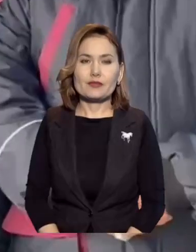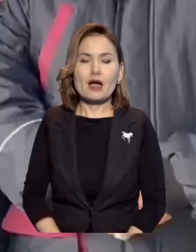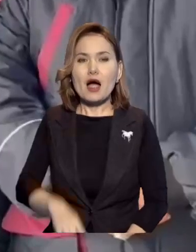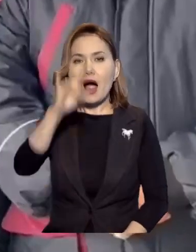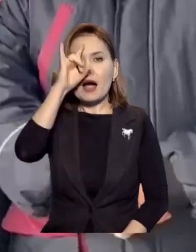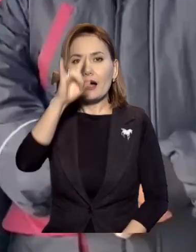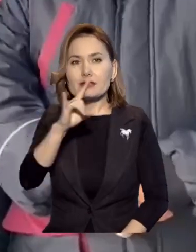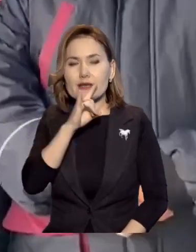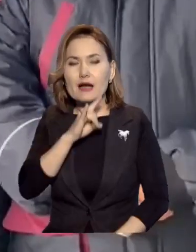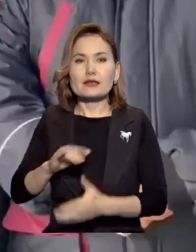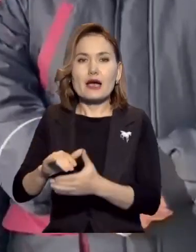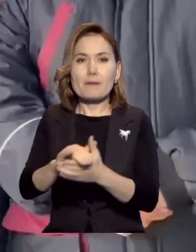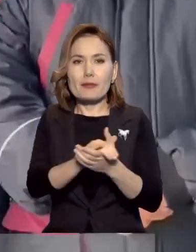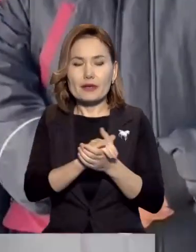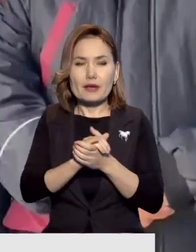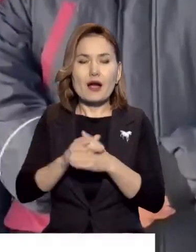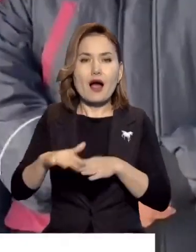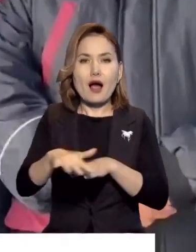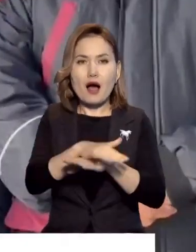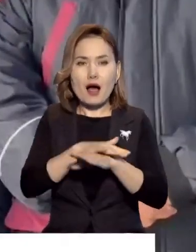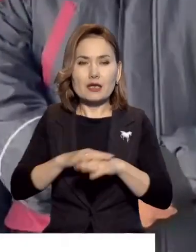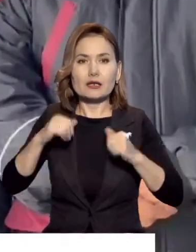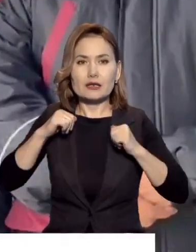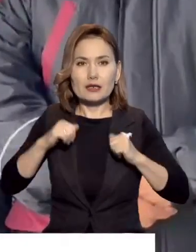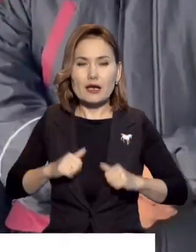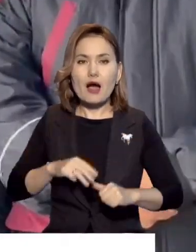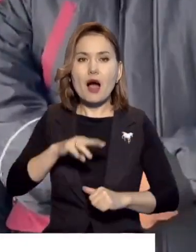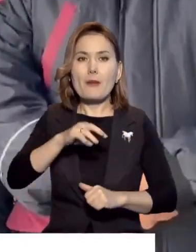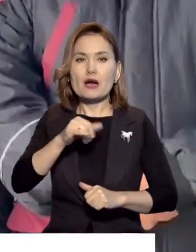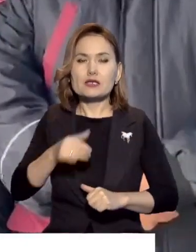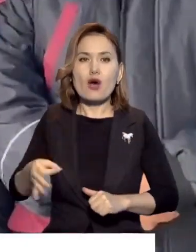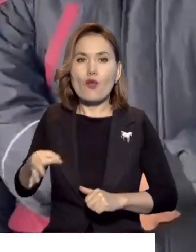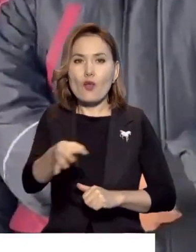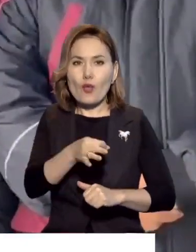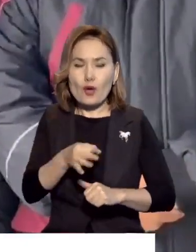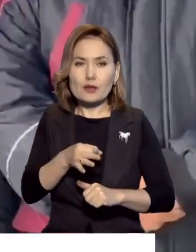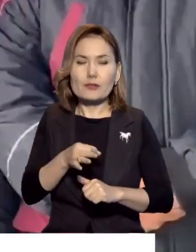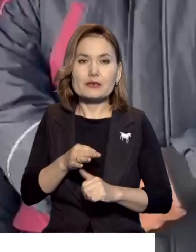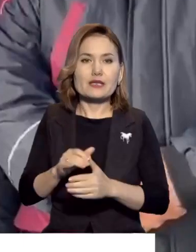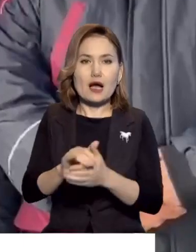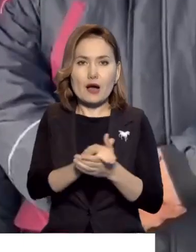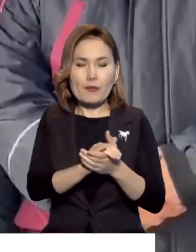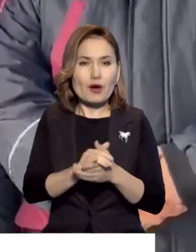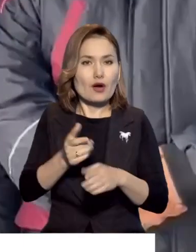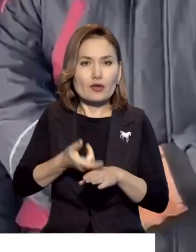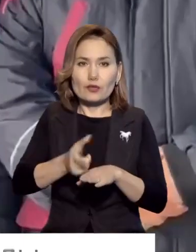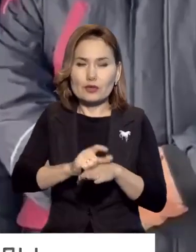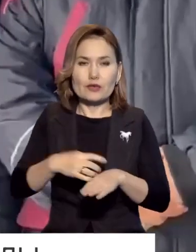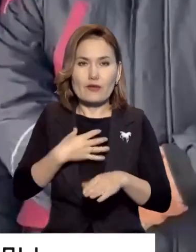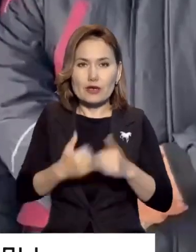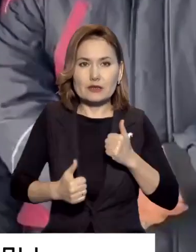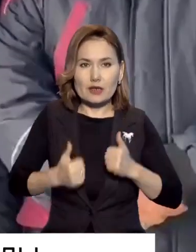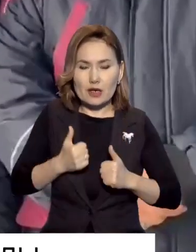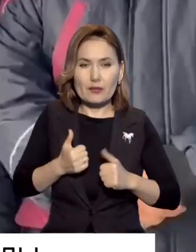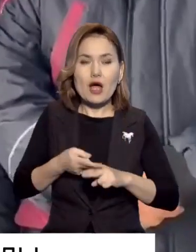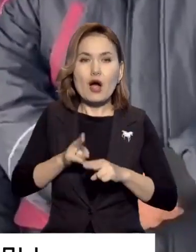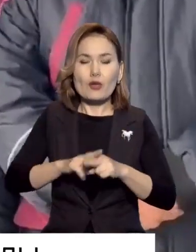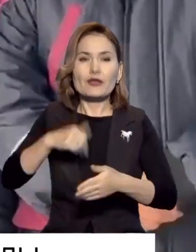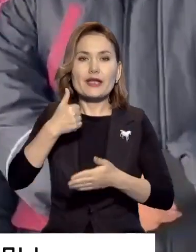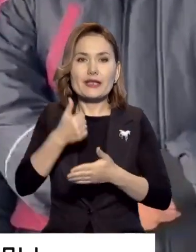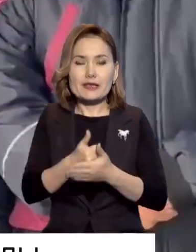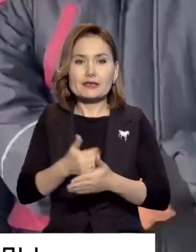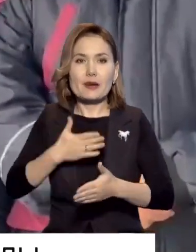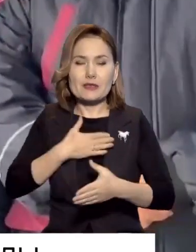бірлігі, халықтың тыныштығы, Маңғыстаудың амандығы барлығымыздың ортақ абыройымыз, ағайын. Қоғамдық штабтың негізгі